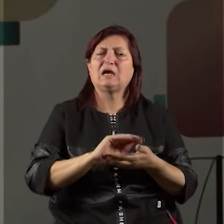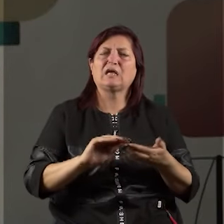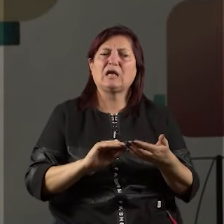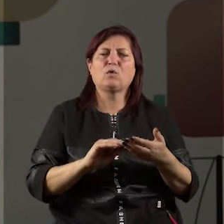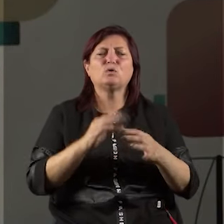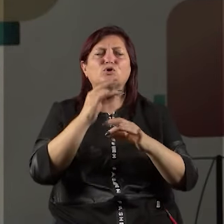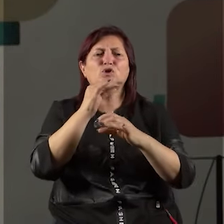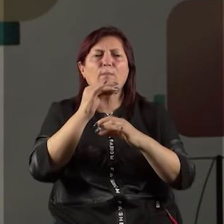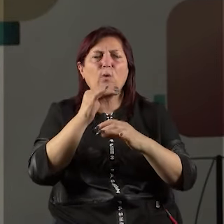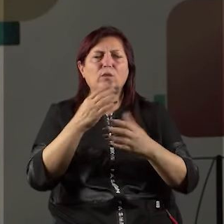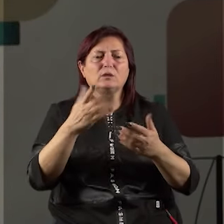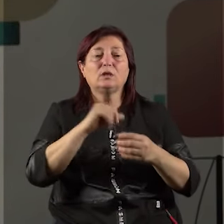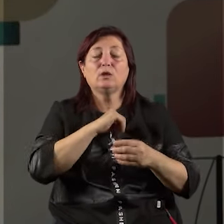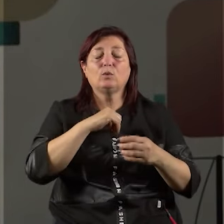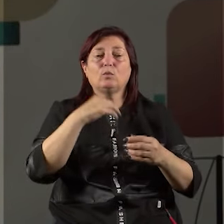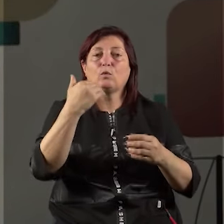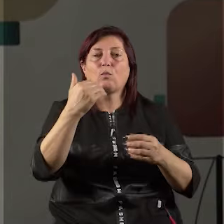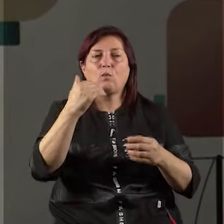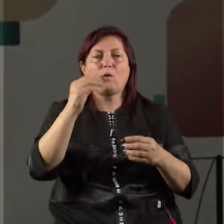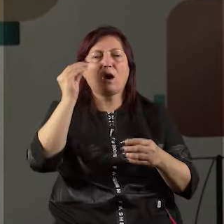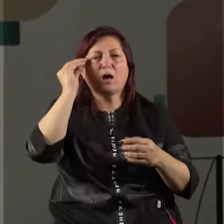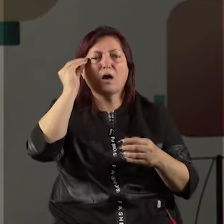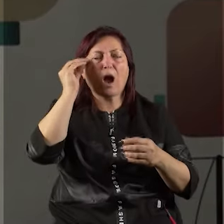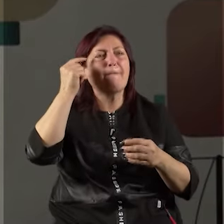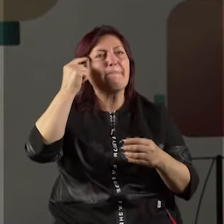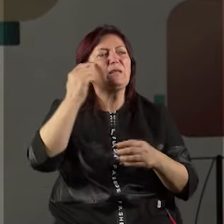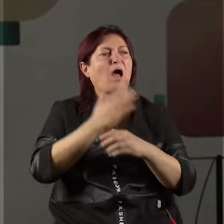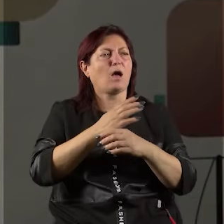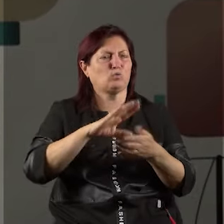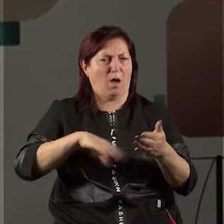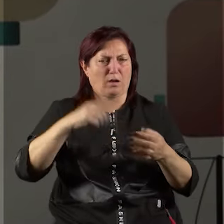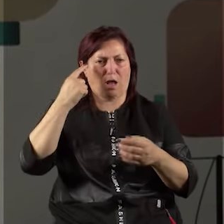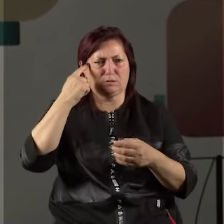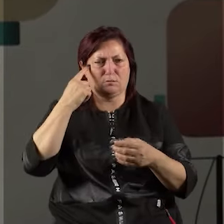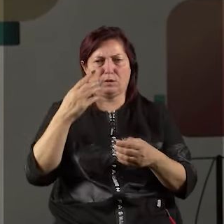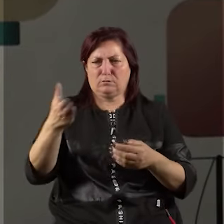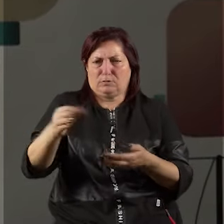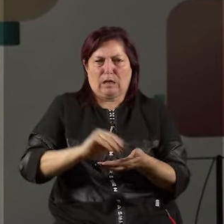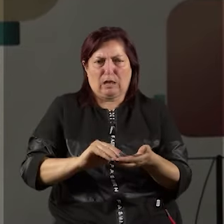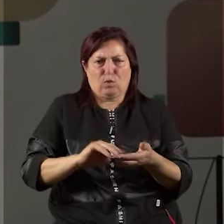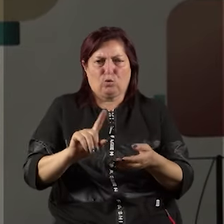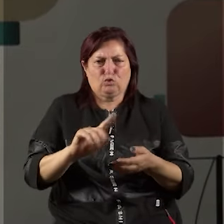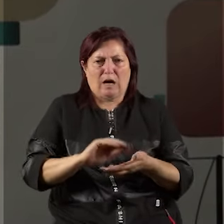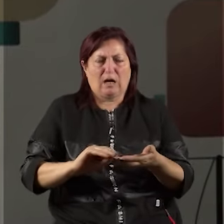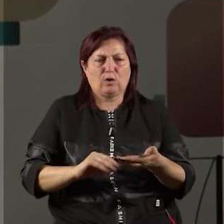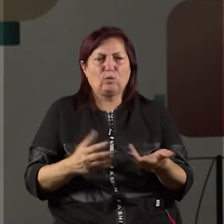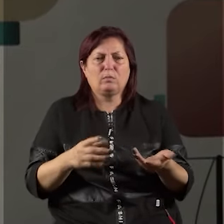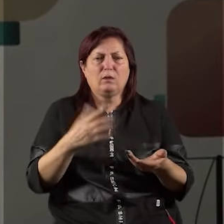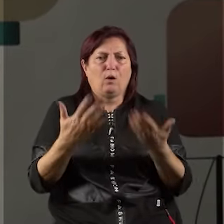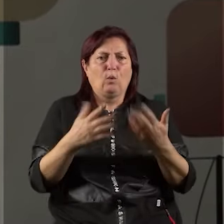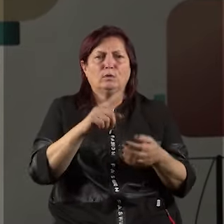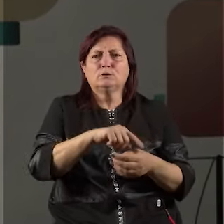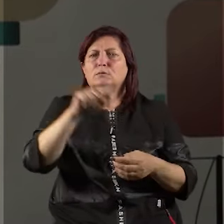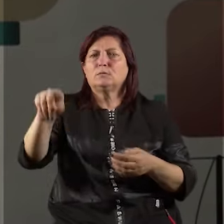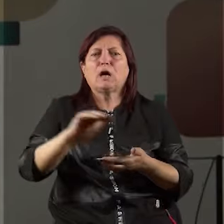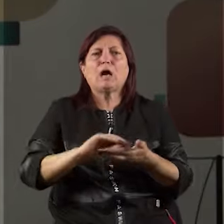այսպիսի կաղապարային մտքեր է ասում, առանց իմանալու այդ գրողը ինչ է գրում, չի ճանաչում։ Հիմա խնդիրը